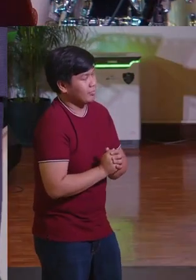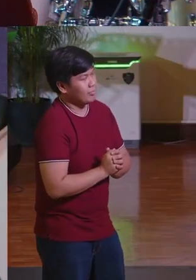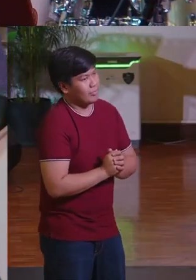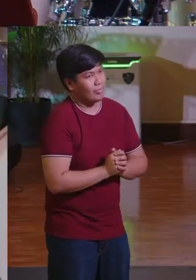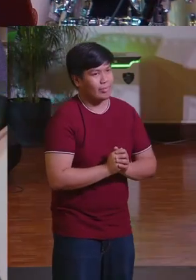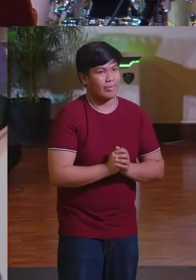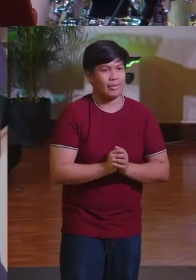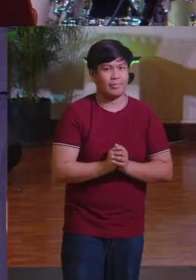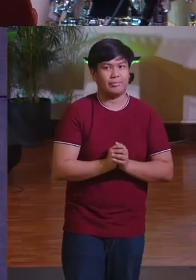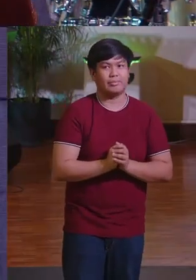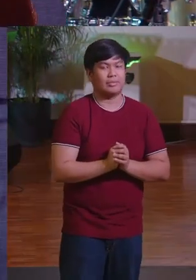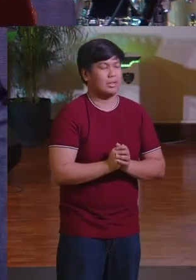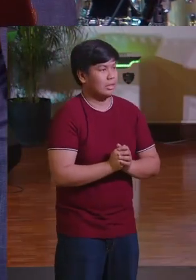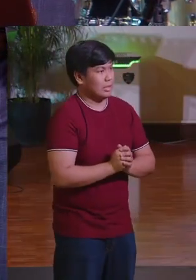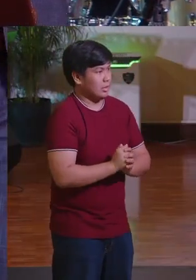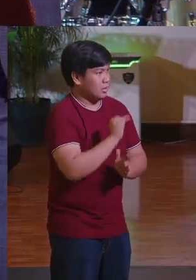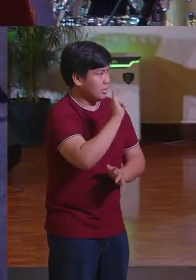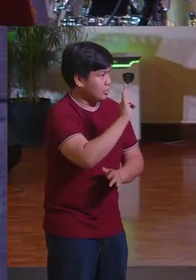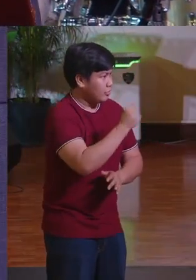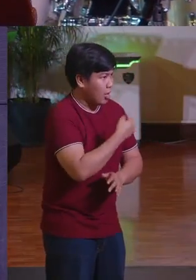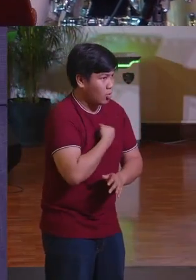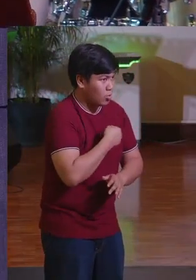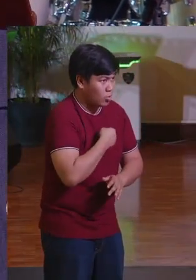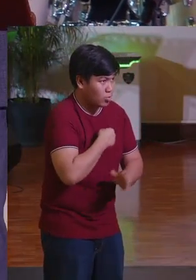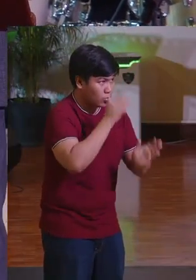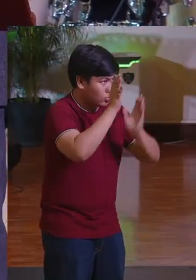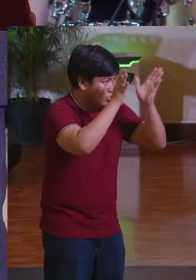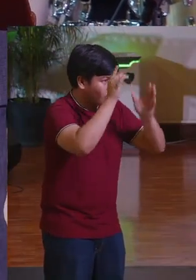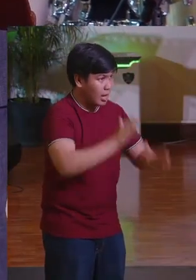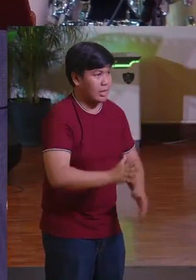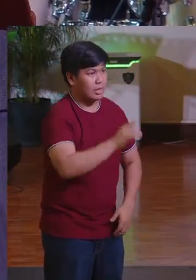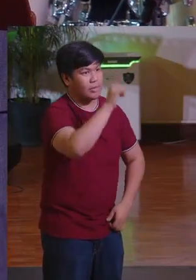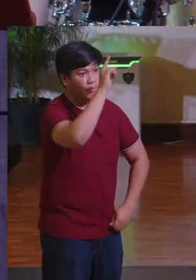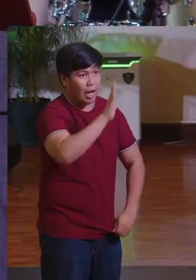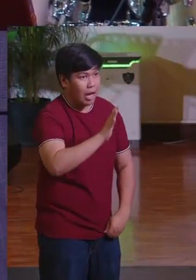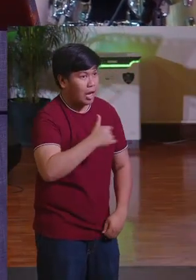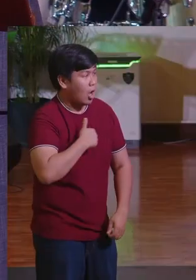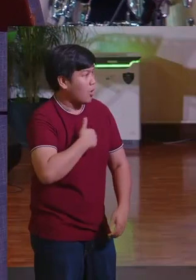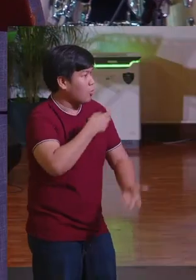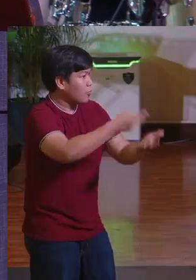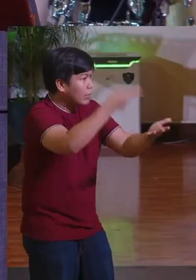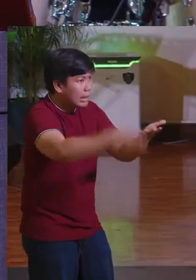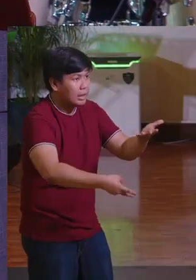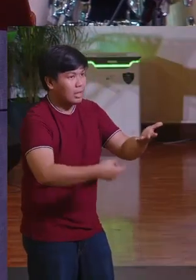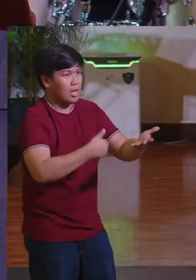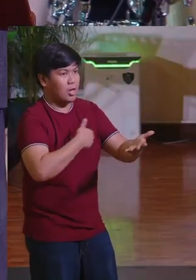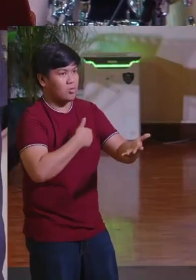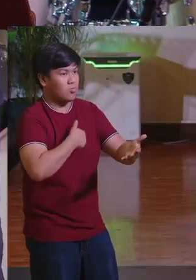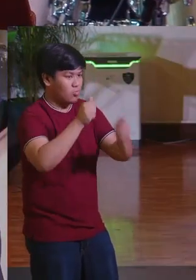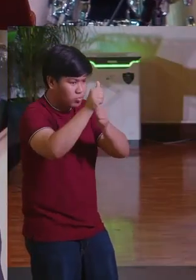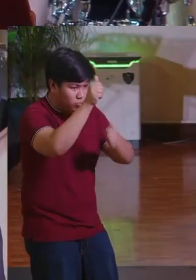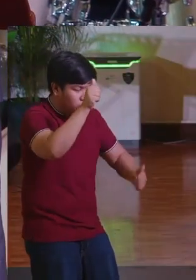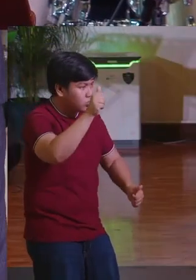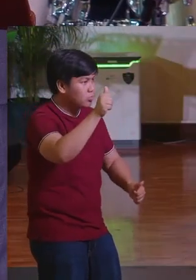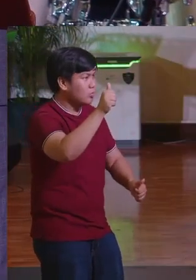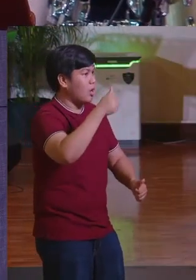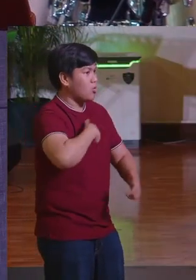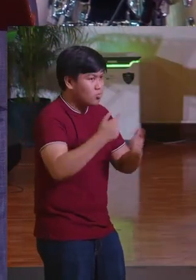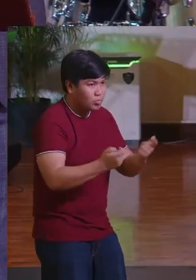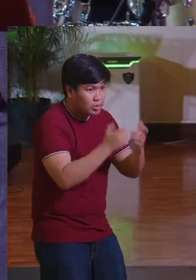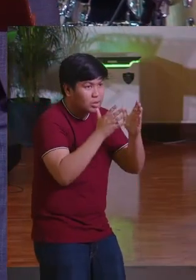words, ang isang lingkod po na nagkasala at tumalikod sa kanyang